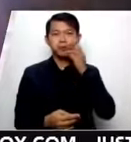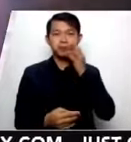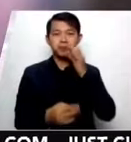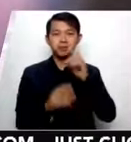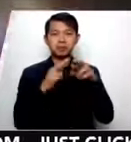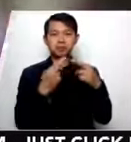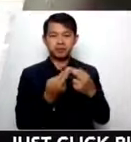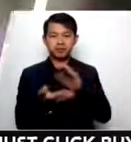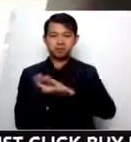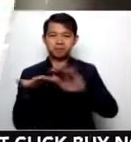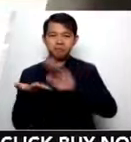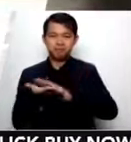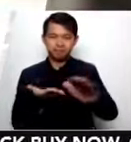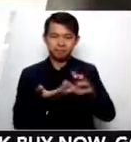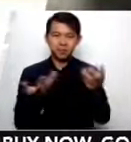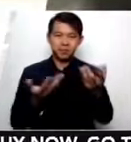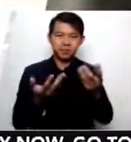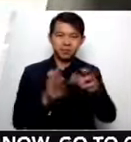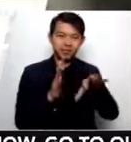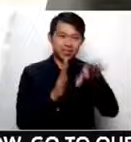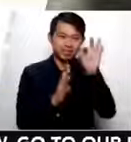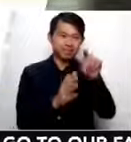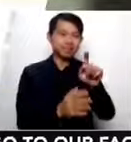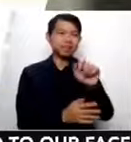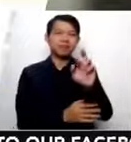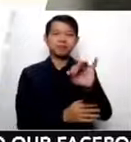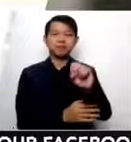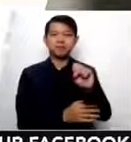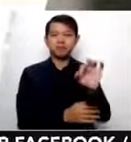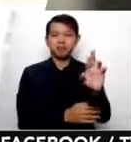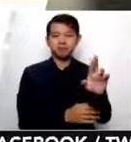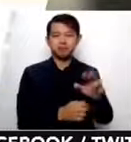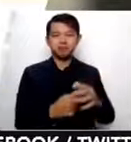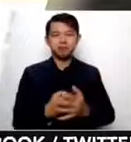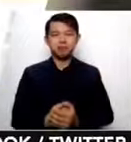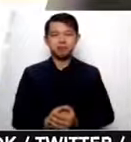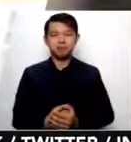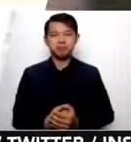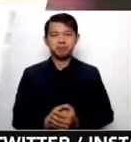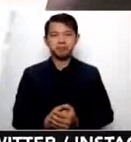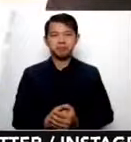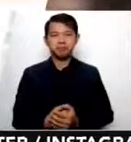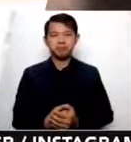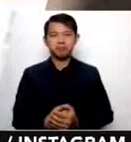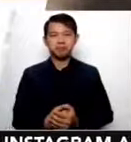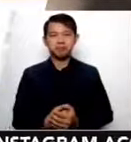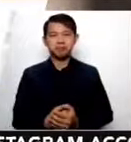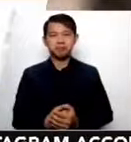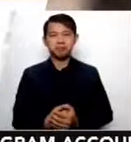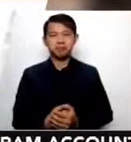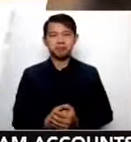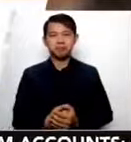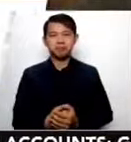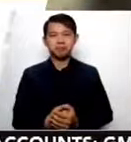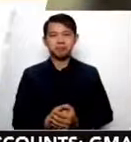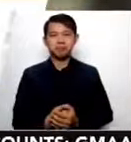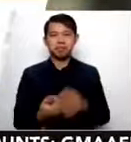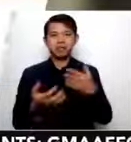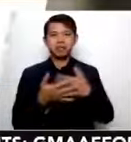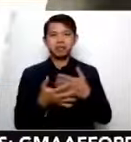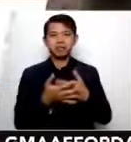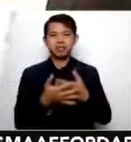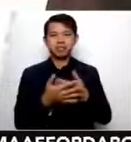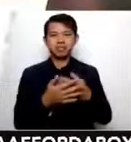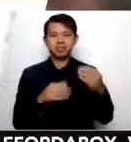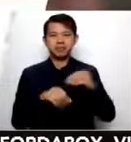sheer. Apektahan na mo sila maambasa, napit na sila maigo sa sundang. Anak ko nga, ikwao na lang ito